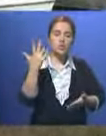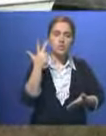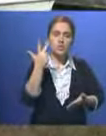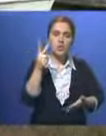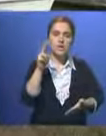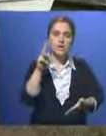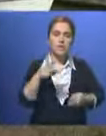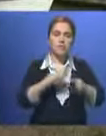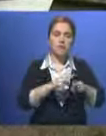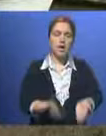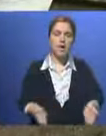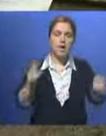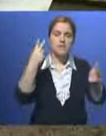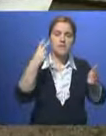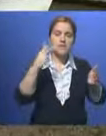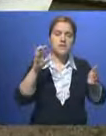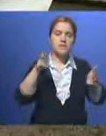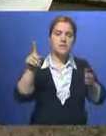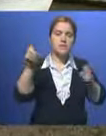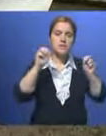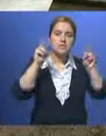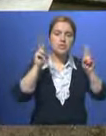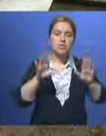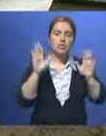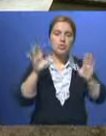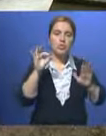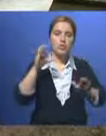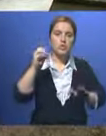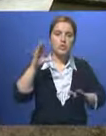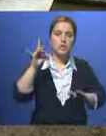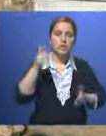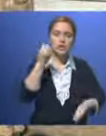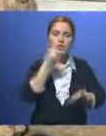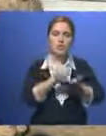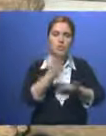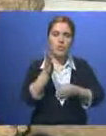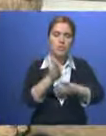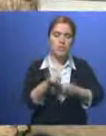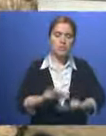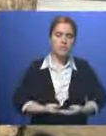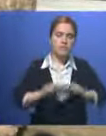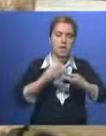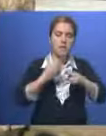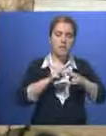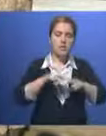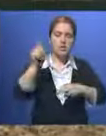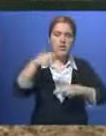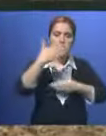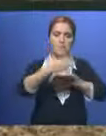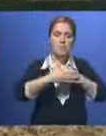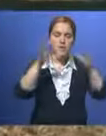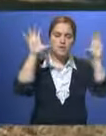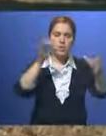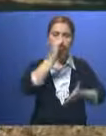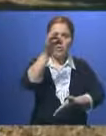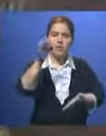аханов 20 на 20 сантиметров, рассчитаны на налов только осетровых, в первую очередь в Белуге. Отвечать перед законом задержанным придется по